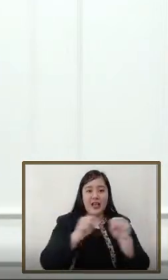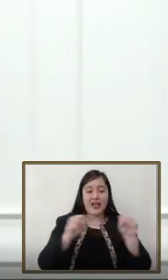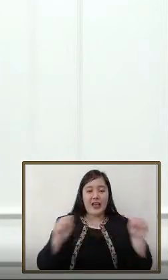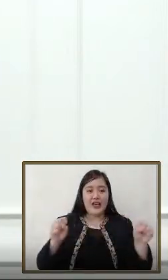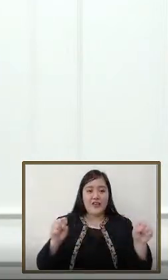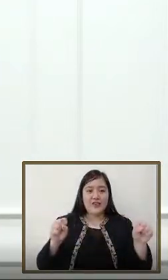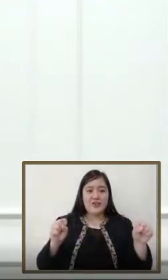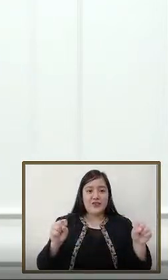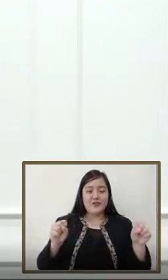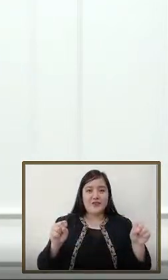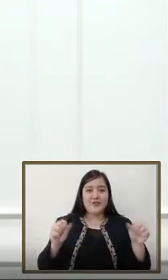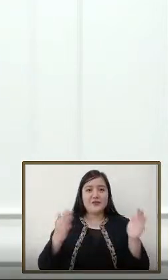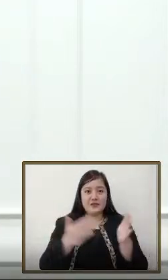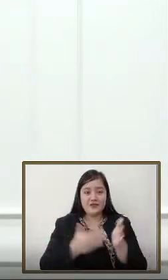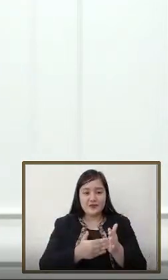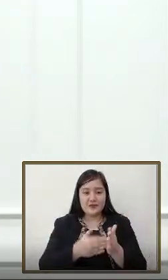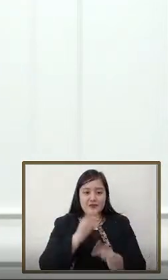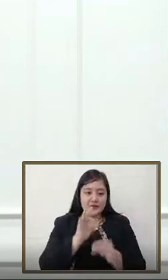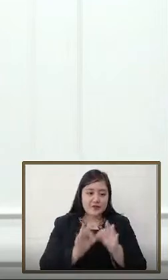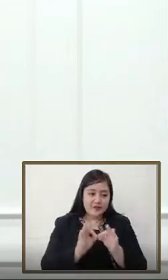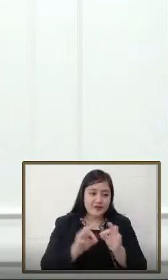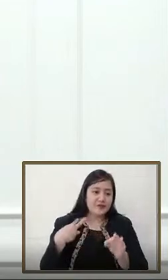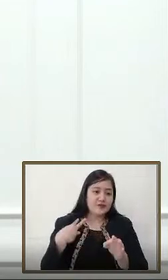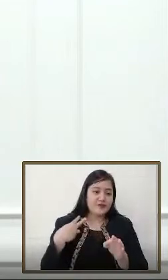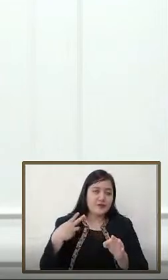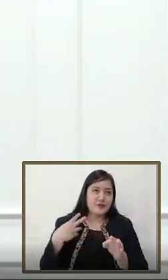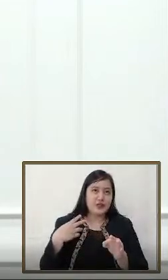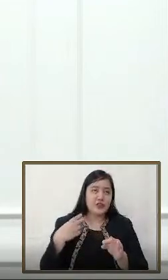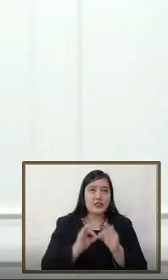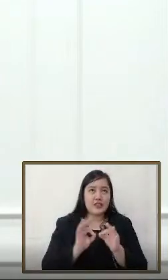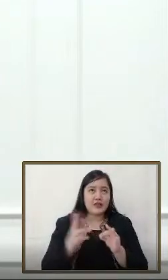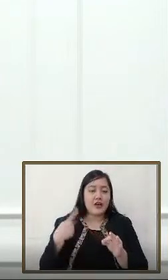Ulitin ko, pag meron tayong wisdom from God,